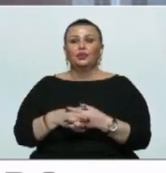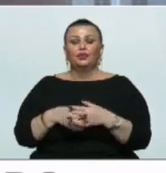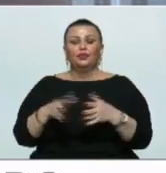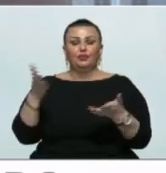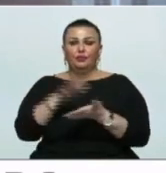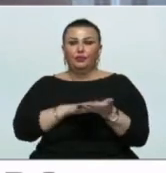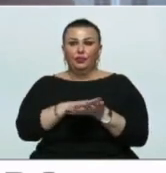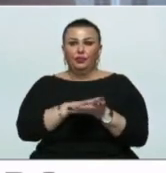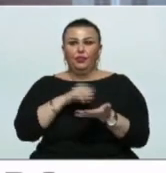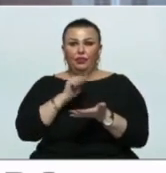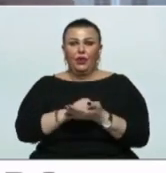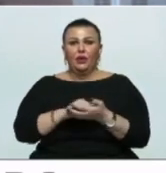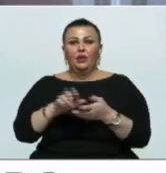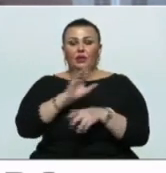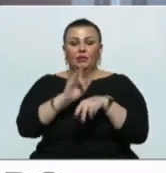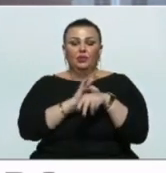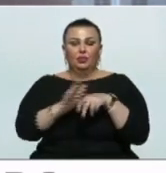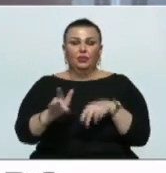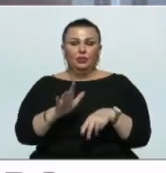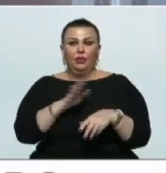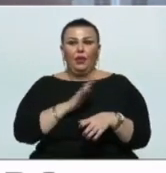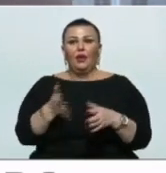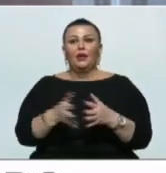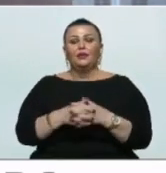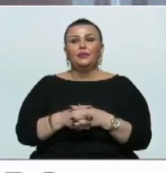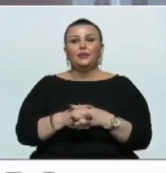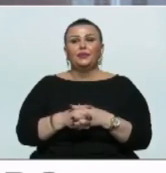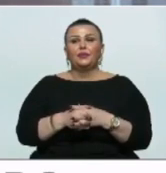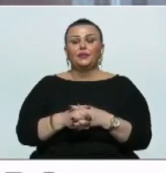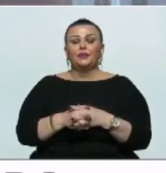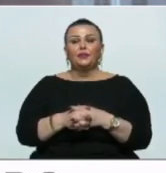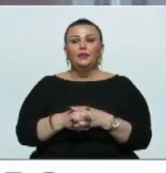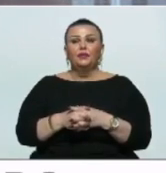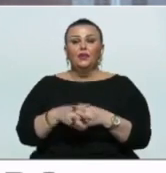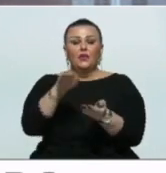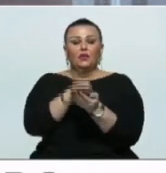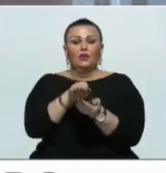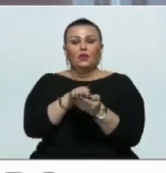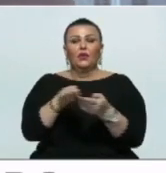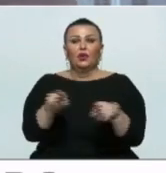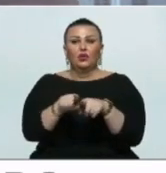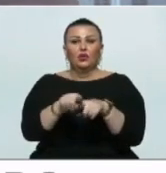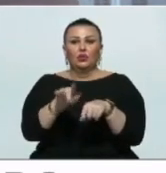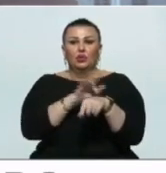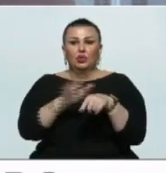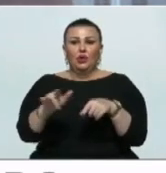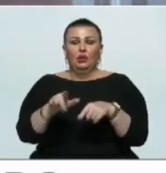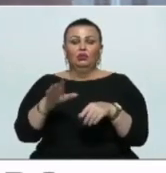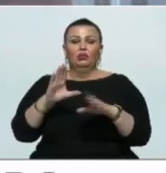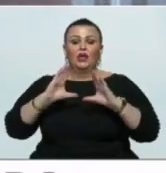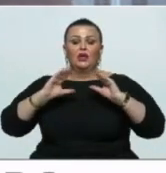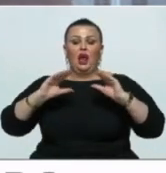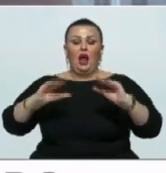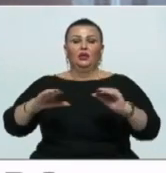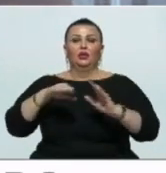dışında kalmamış. Hepsi yerle bir edilmiş. Hatta mezarlıklar bile traktörlerle sürülmüş.